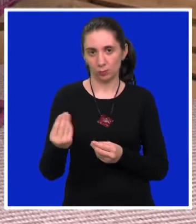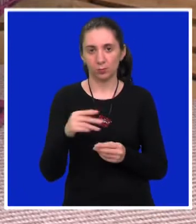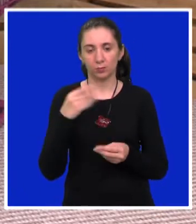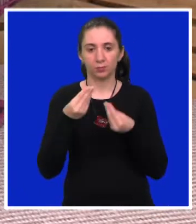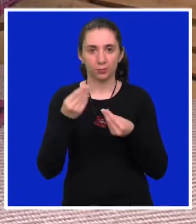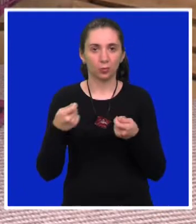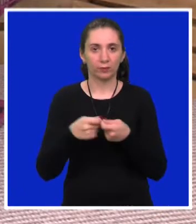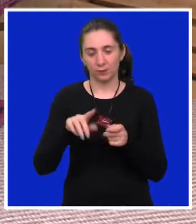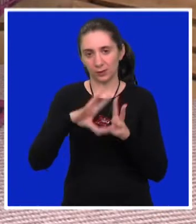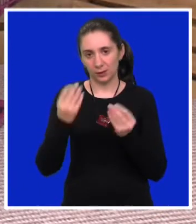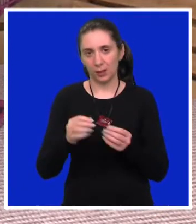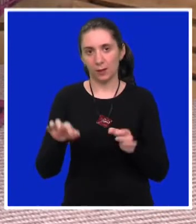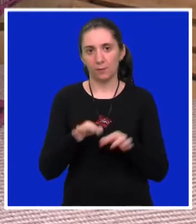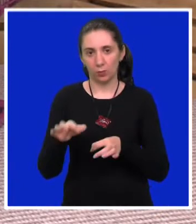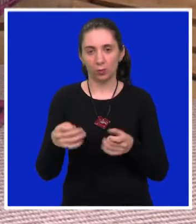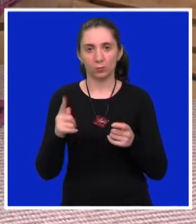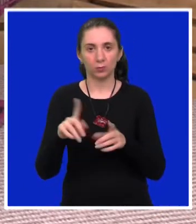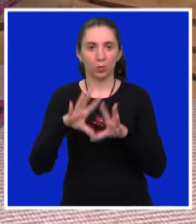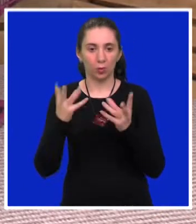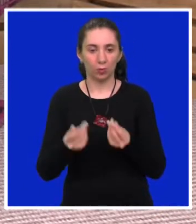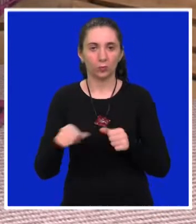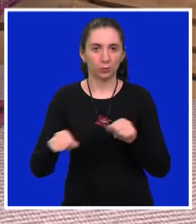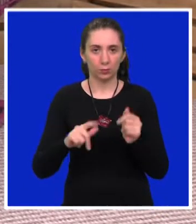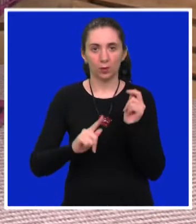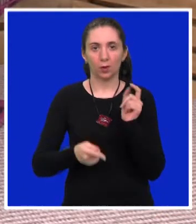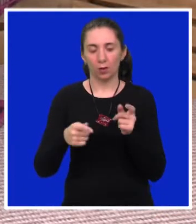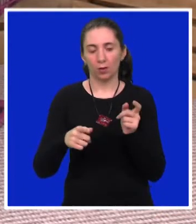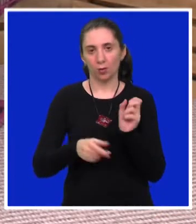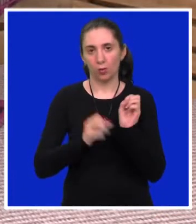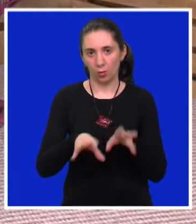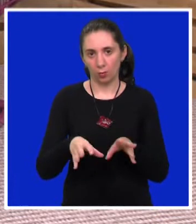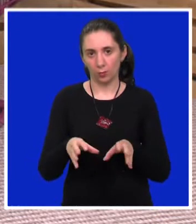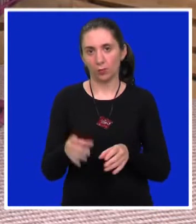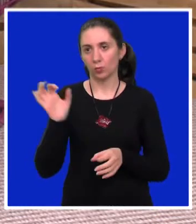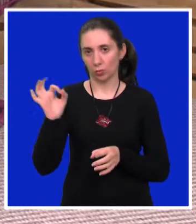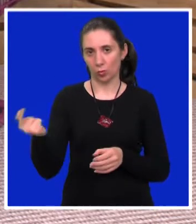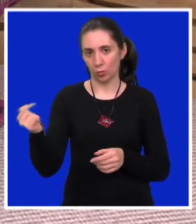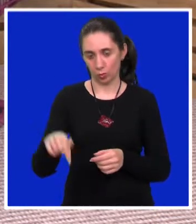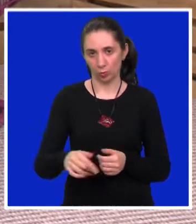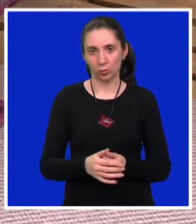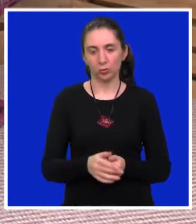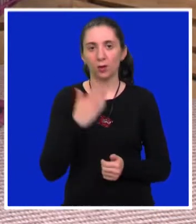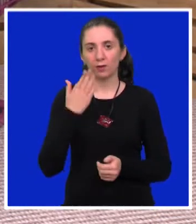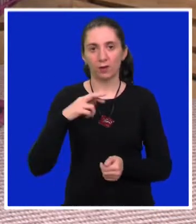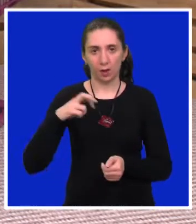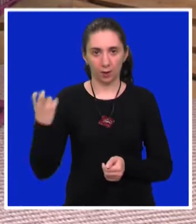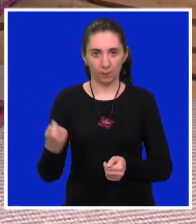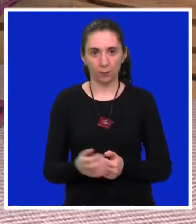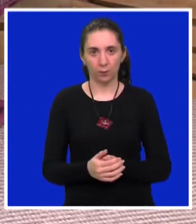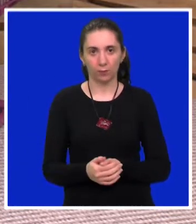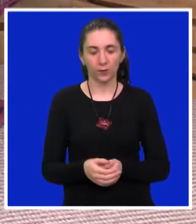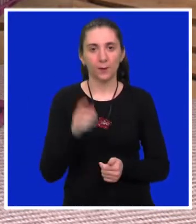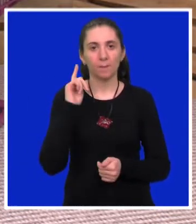s kojim ćemo se osvrnuti na cijeli projekt i općenito gospodarenje otpadom Grada Karlovca. Gradonačelniče, dobrodošli. Hvala na pozivu.